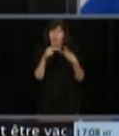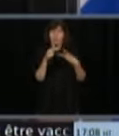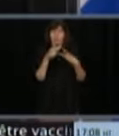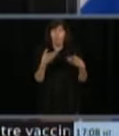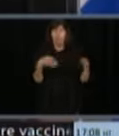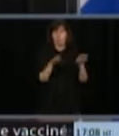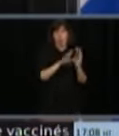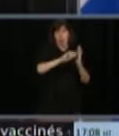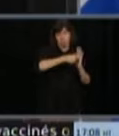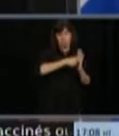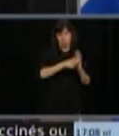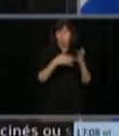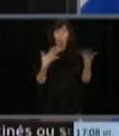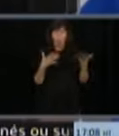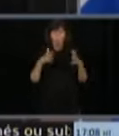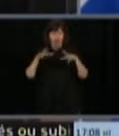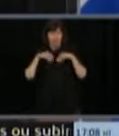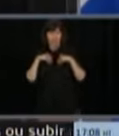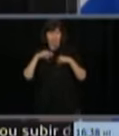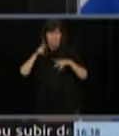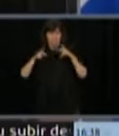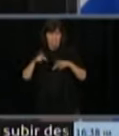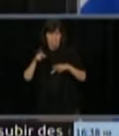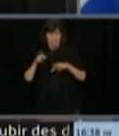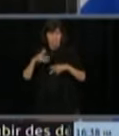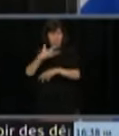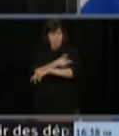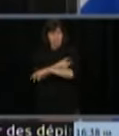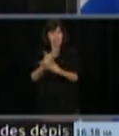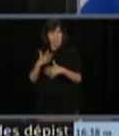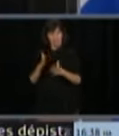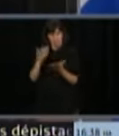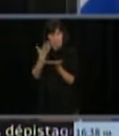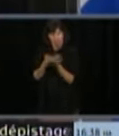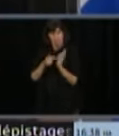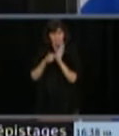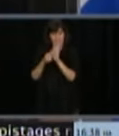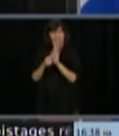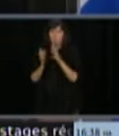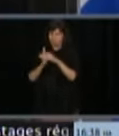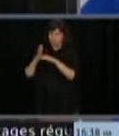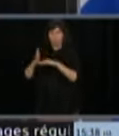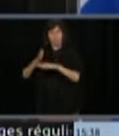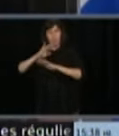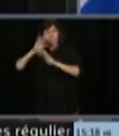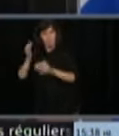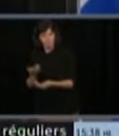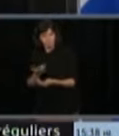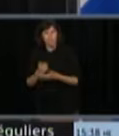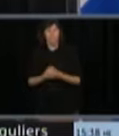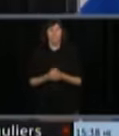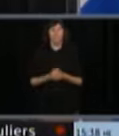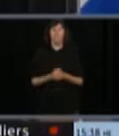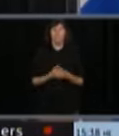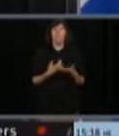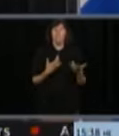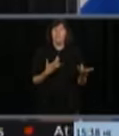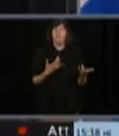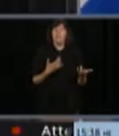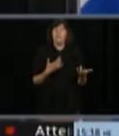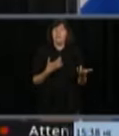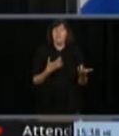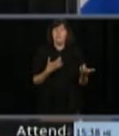Il y a 85 % des Québécois qui ont au moins reçu une dose. Donc, moi, je pense que la question, elle ne se pose